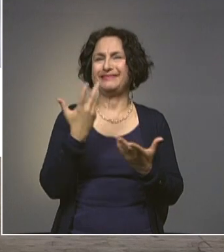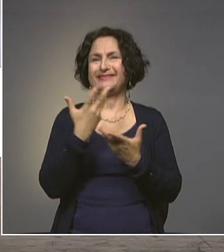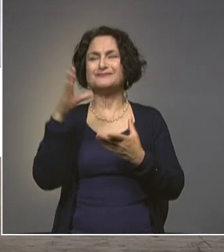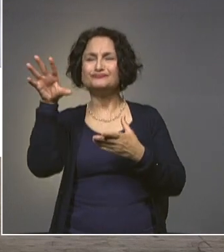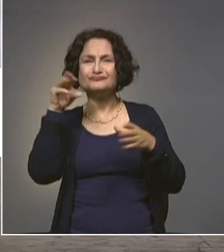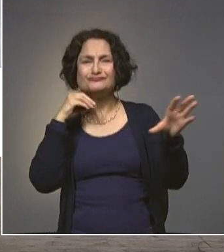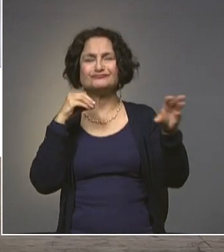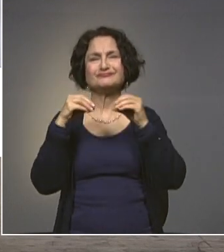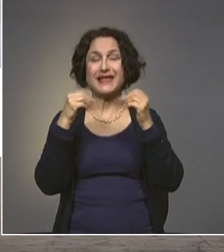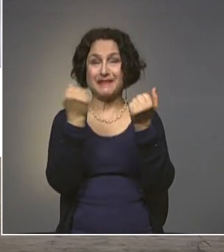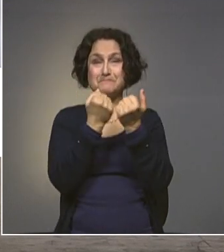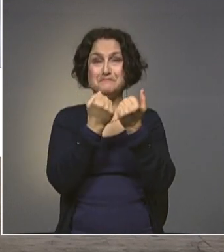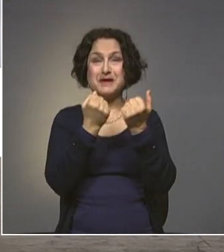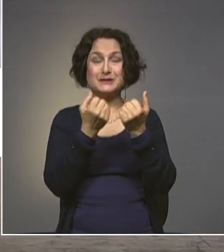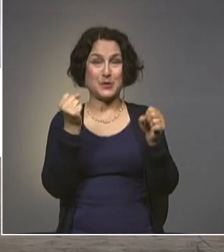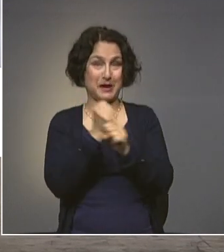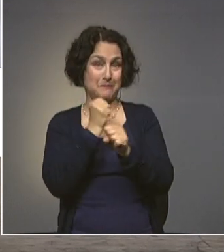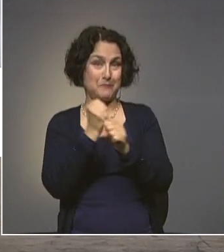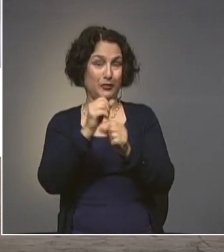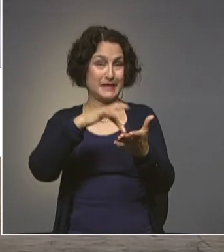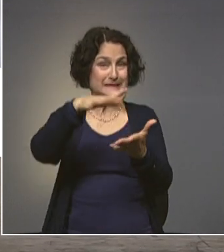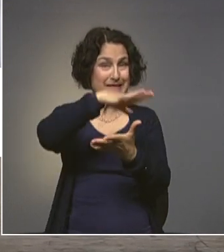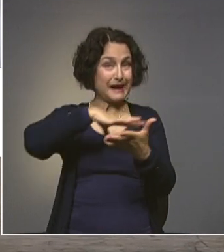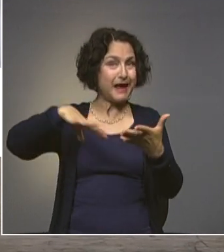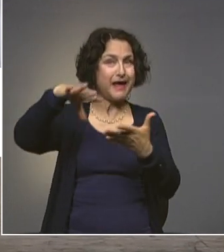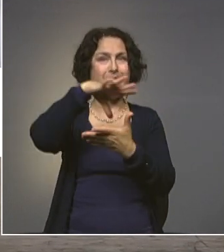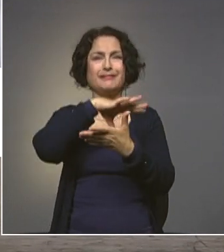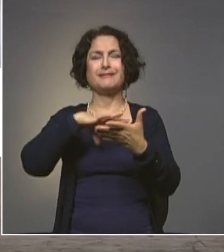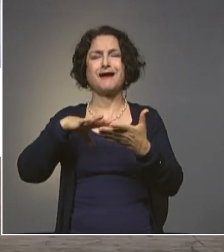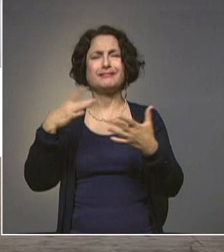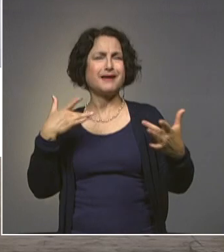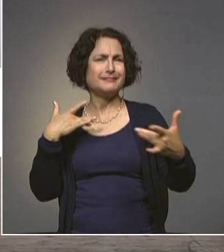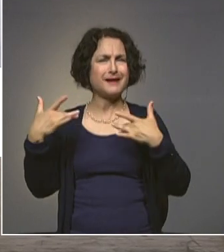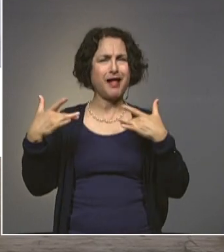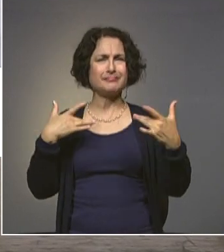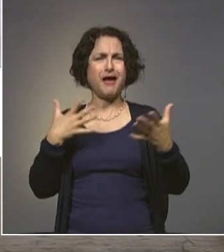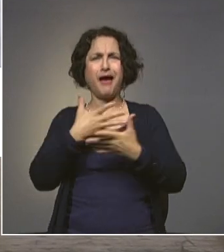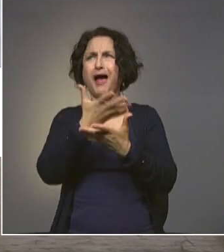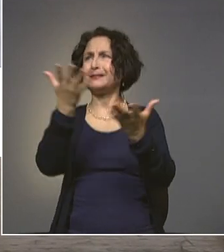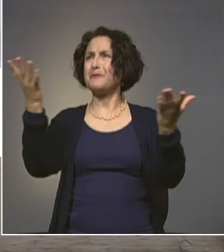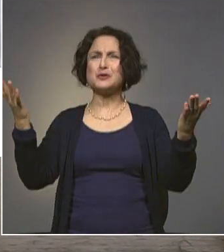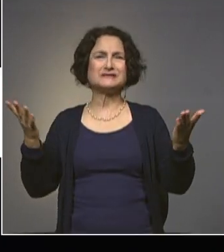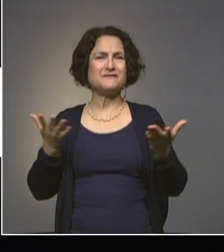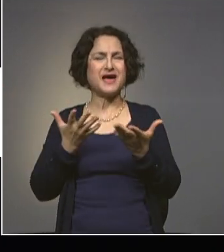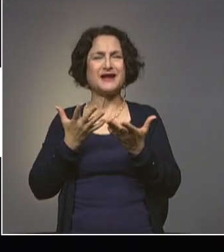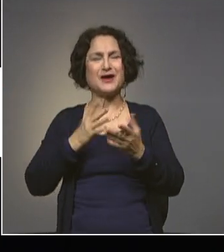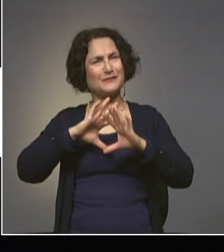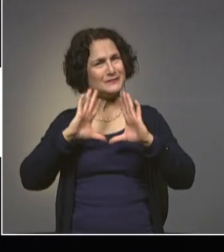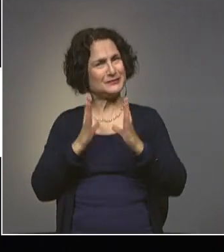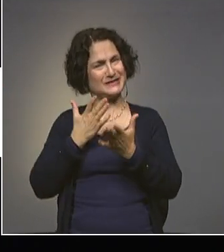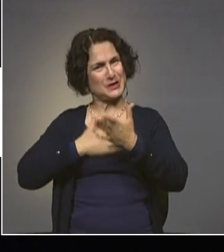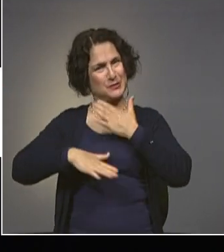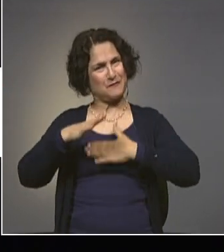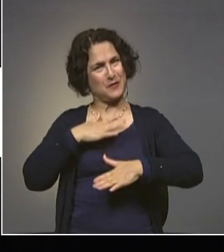място, така че да видят в работна среда. Ви създава чудесна театрална атмосфера и затова всички са много доволни и искат да идват в Пловдив